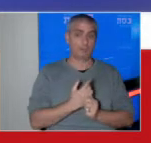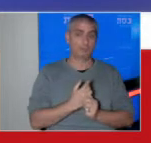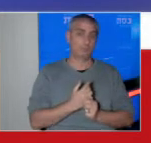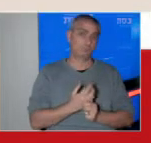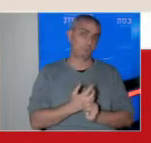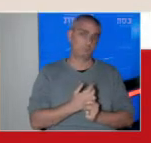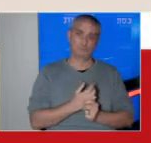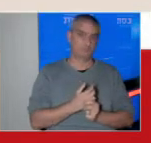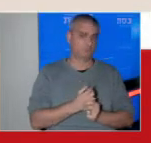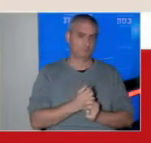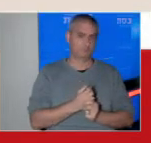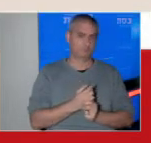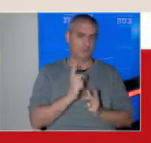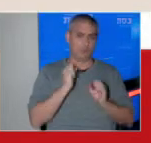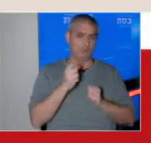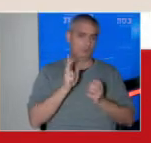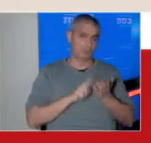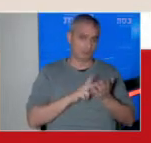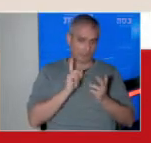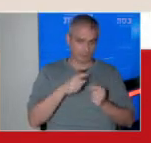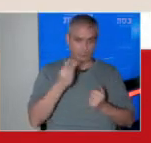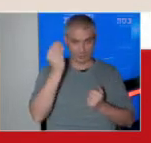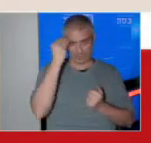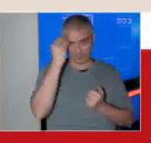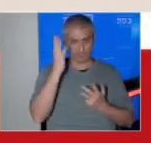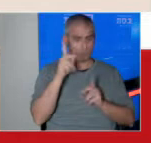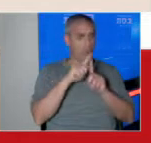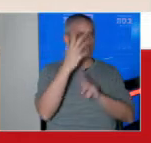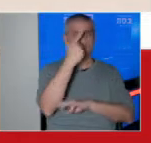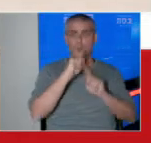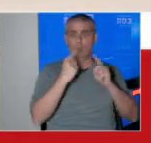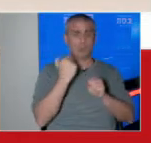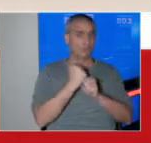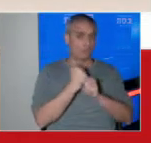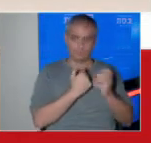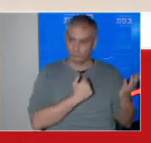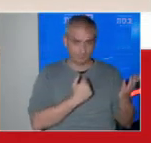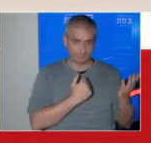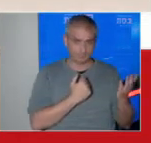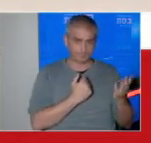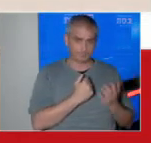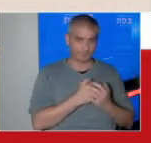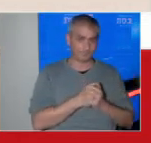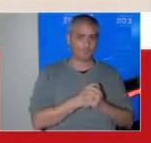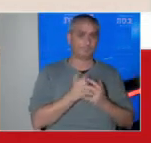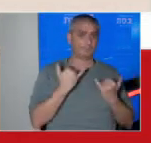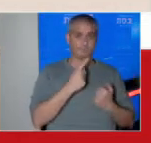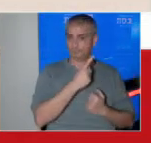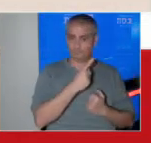אני לא בטוח שזה הכרחי. צריך, לפעמים גם אפשר ללמוד מה שמדינות אחרות עשו, ובגל